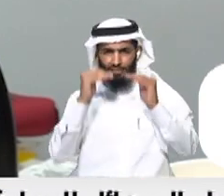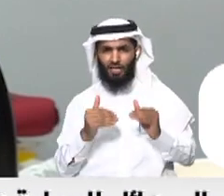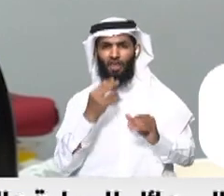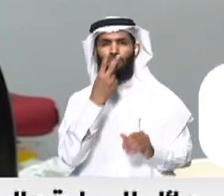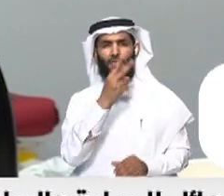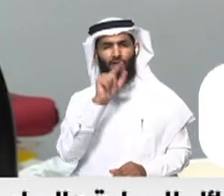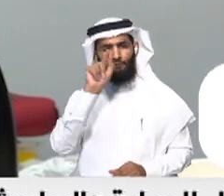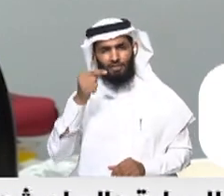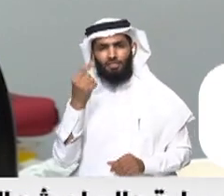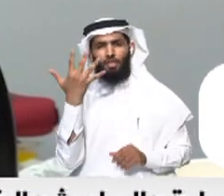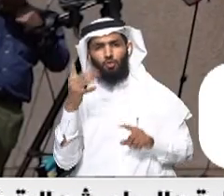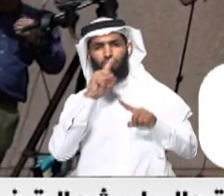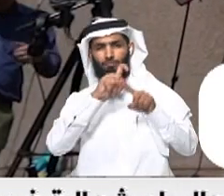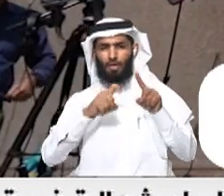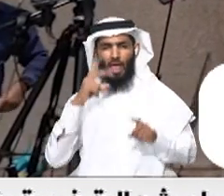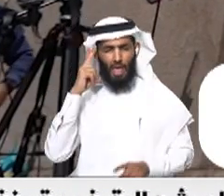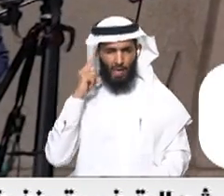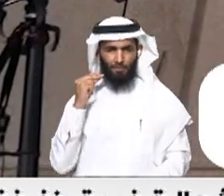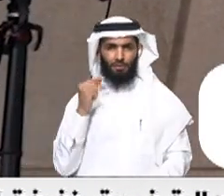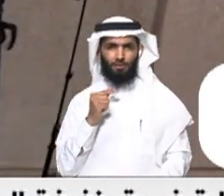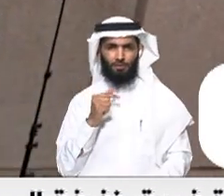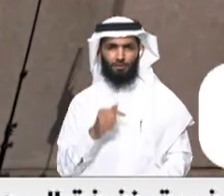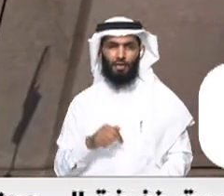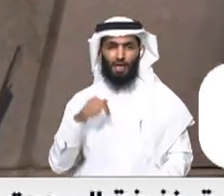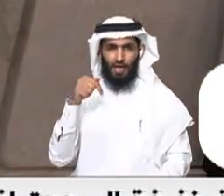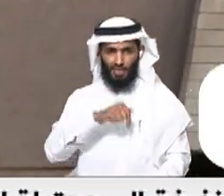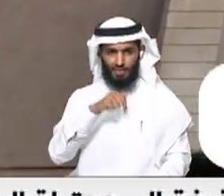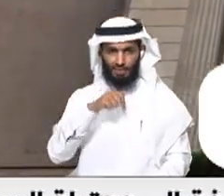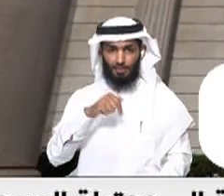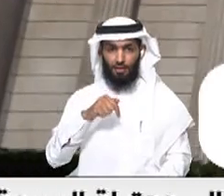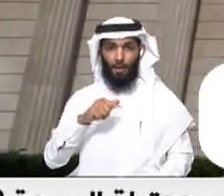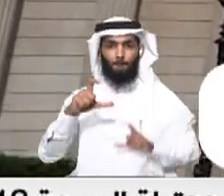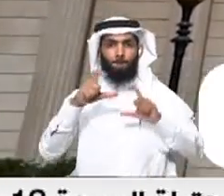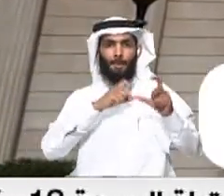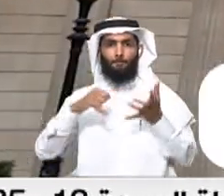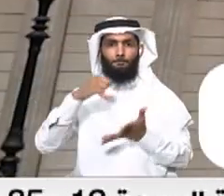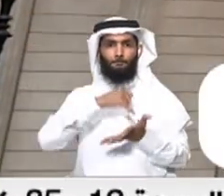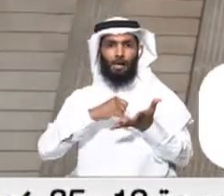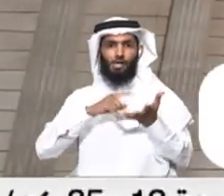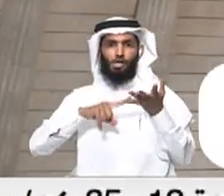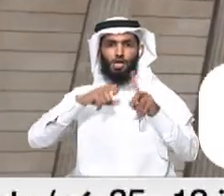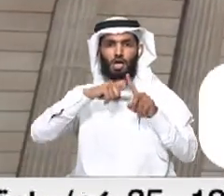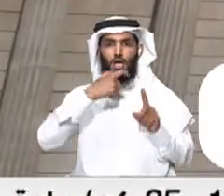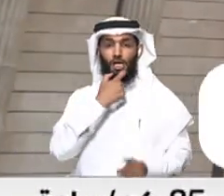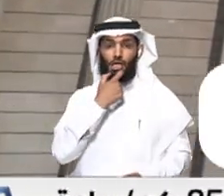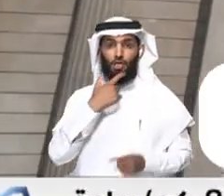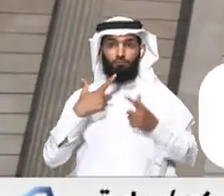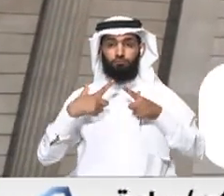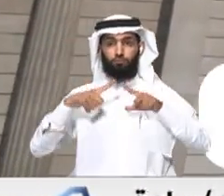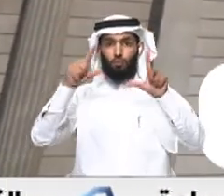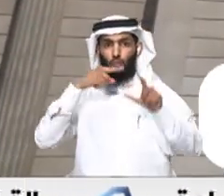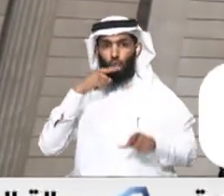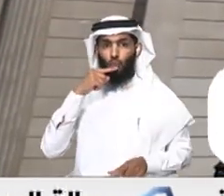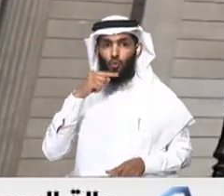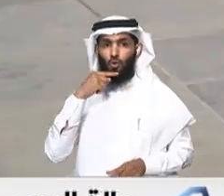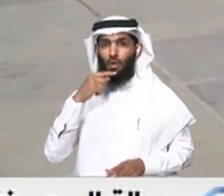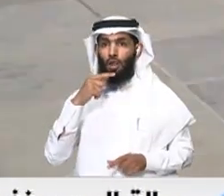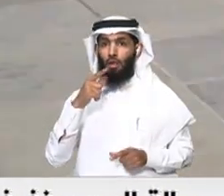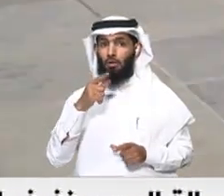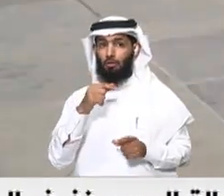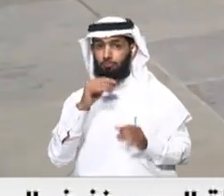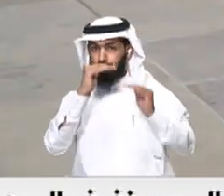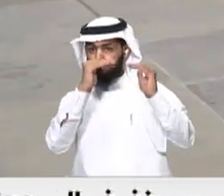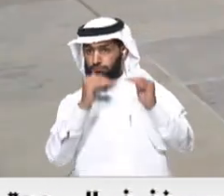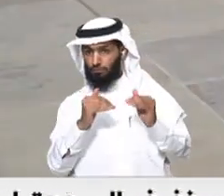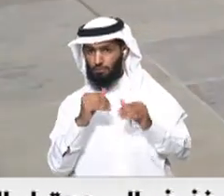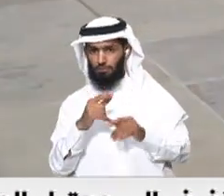اقتصادي. مع خفض بنك إنجلترا المركزي لسعر الفائدة، يرى العديد من المراقبين أن هذه